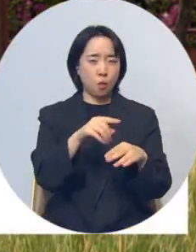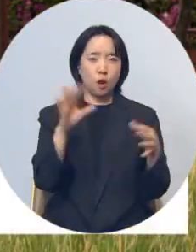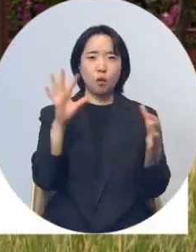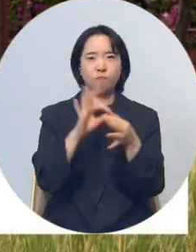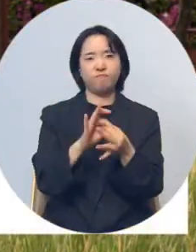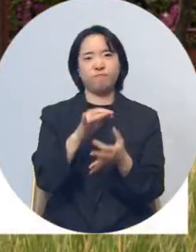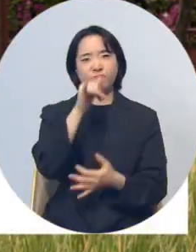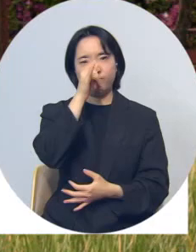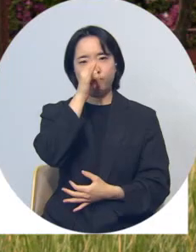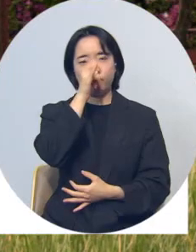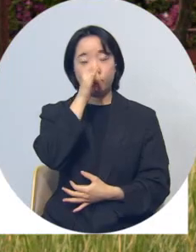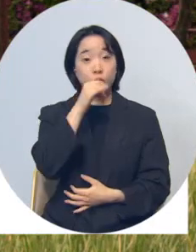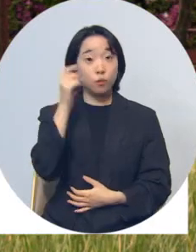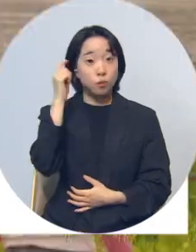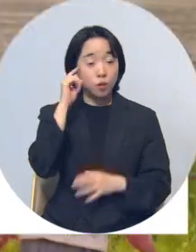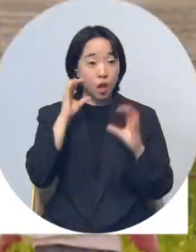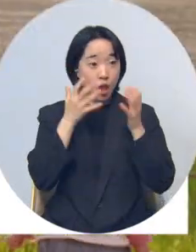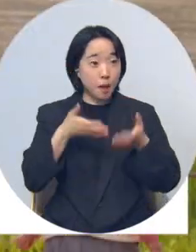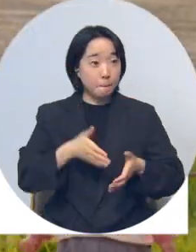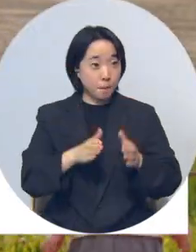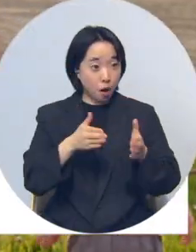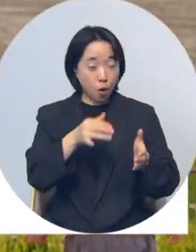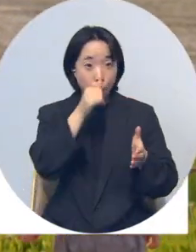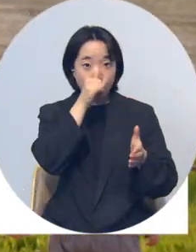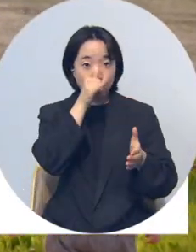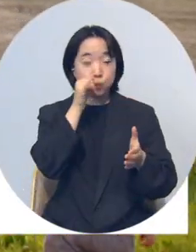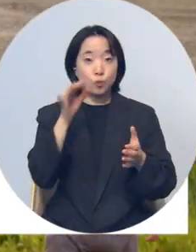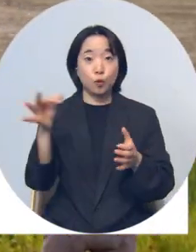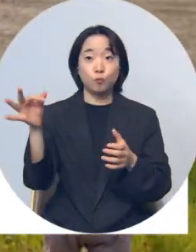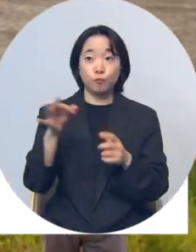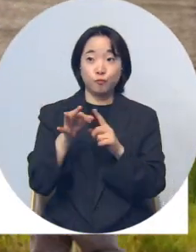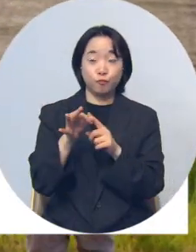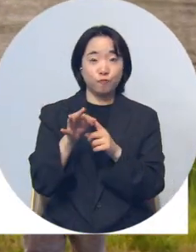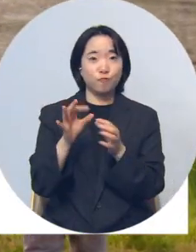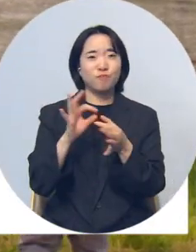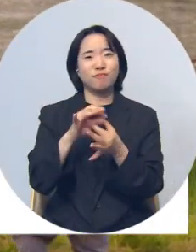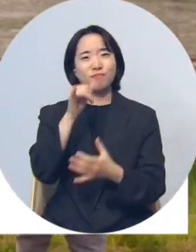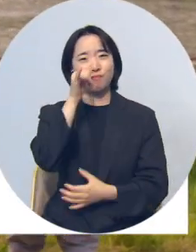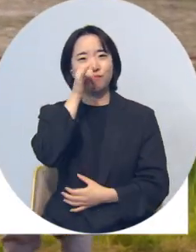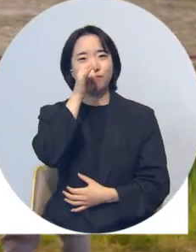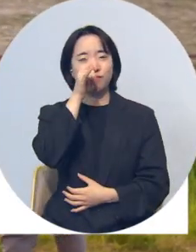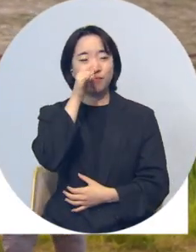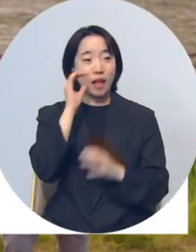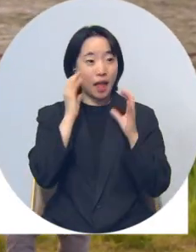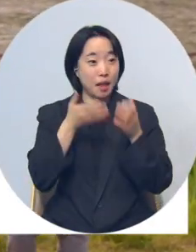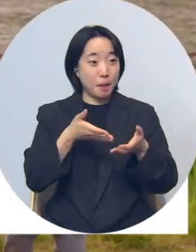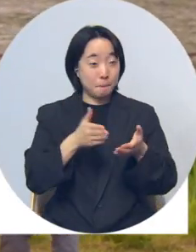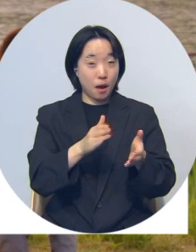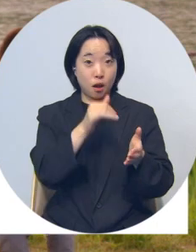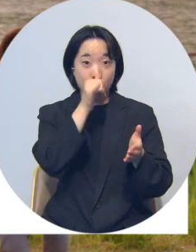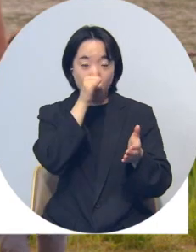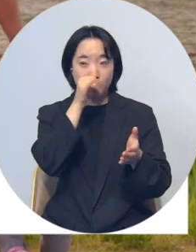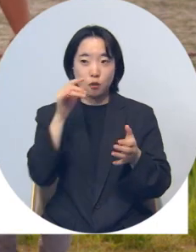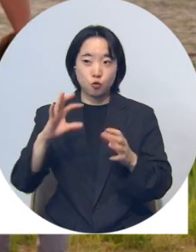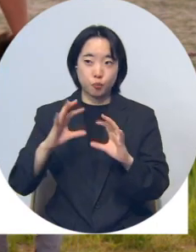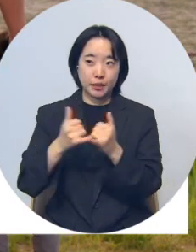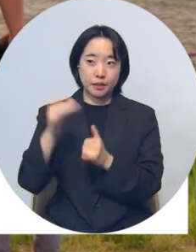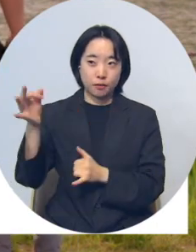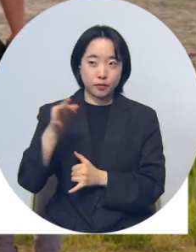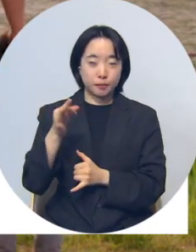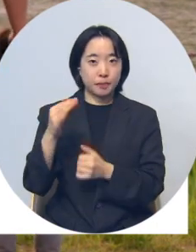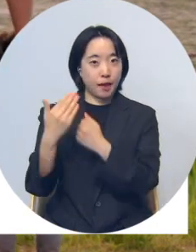연금 납입자 수가 증가하는만큼 그 기여분을 국민연금 관련 혜택으로 뒷받침하겠다 다는게 대통령실